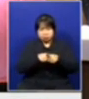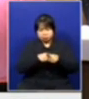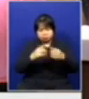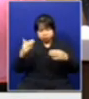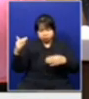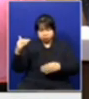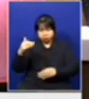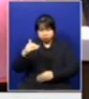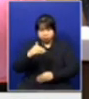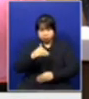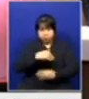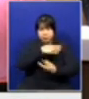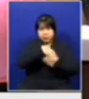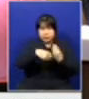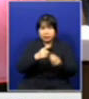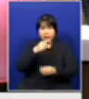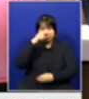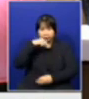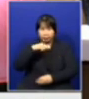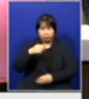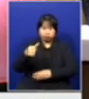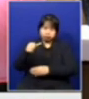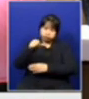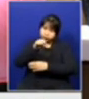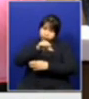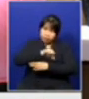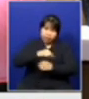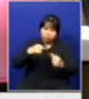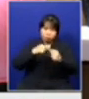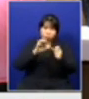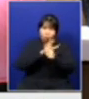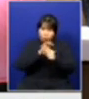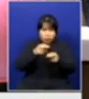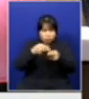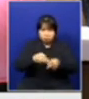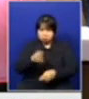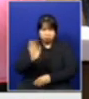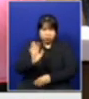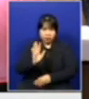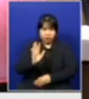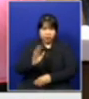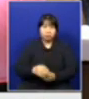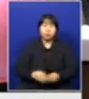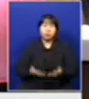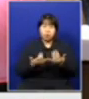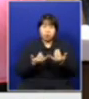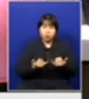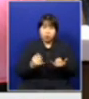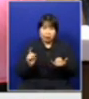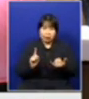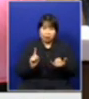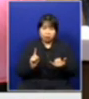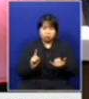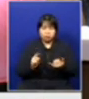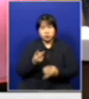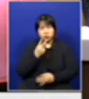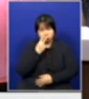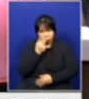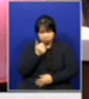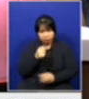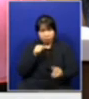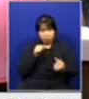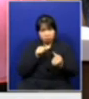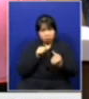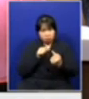สเศรษฐกิจไทยไม่ได้พึ่งมาแย่ตอนที่เกิดโควิด-19 ค่ะเหตุการณ์ครั้งนี้เป็นเครื่องพิสูจน์ให้เห็นอี